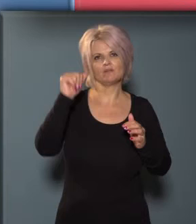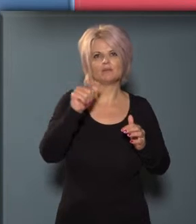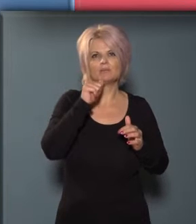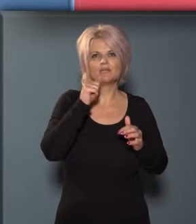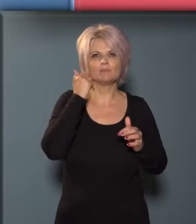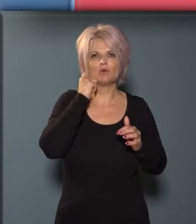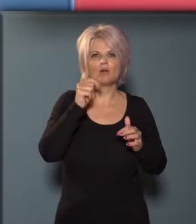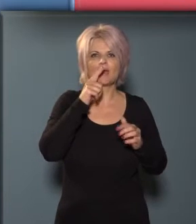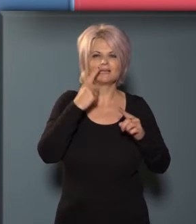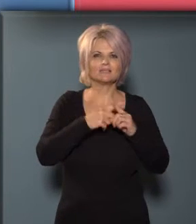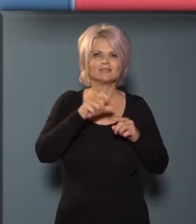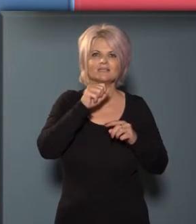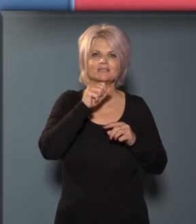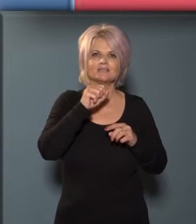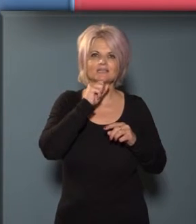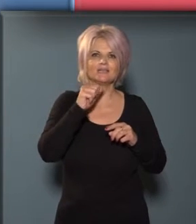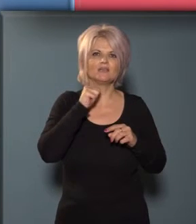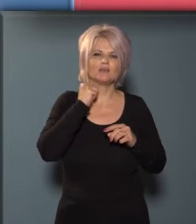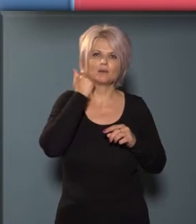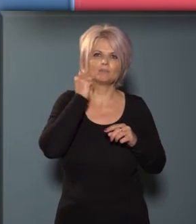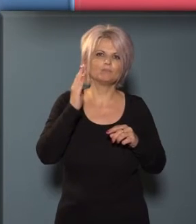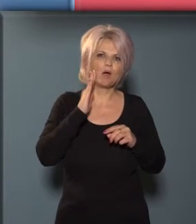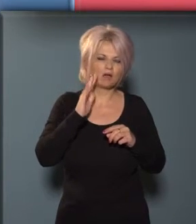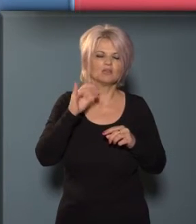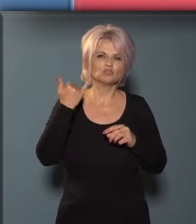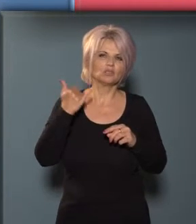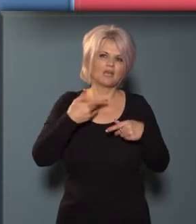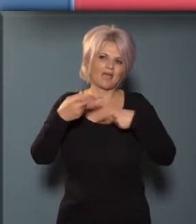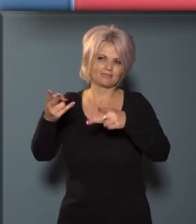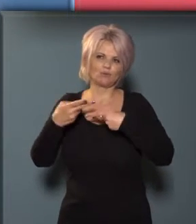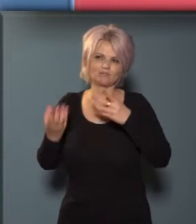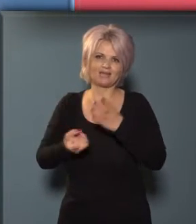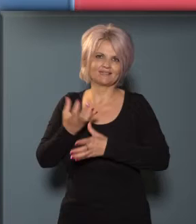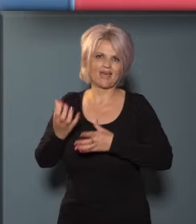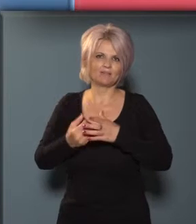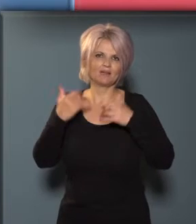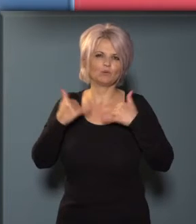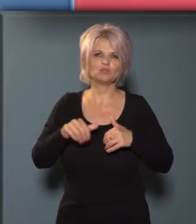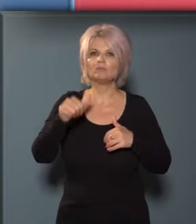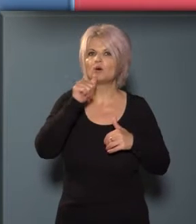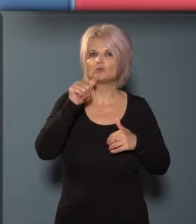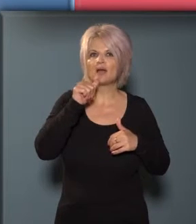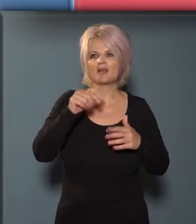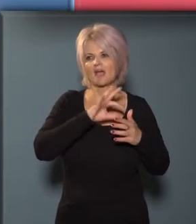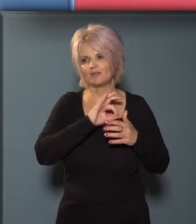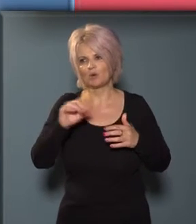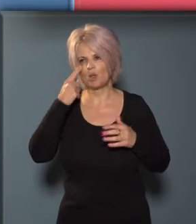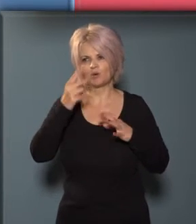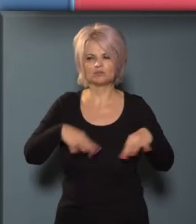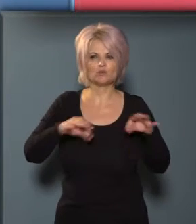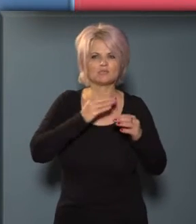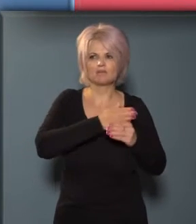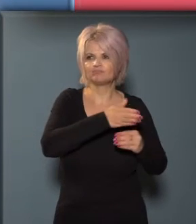Sigma márkanevek alatt is exportálunk termékeket. Most már Portugáliától